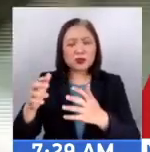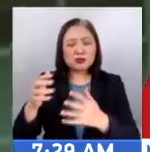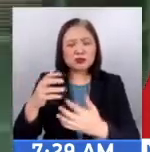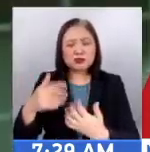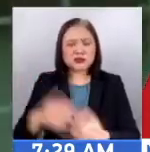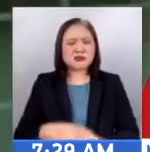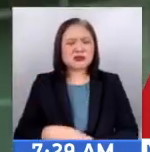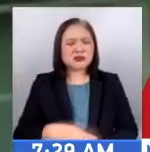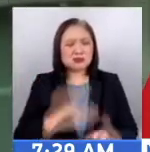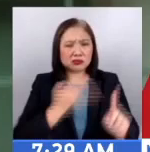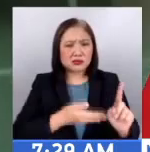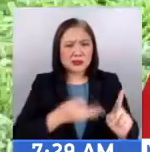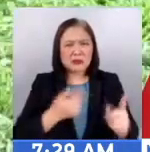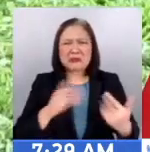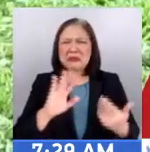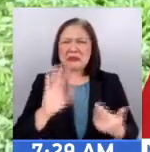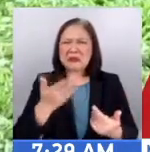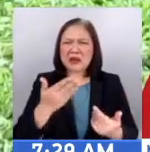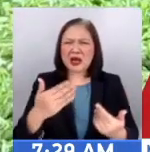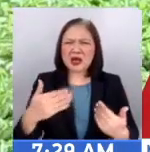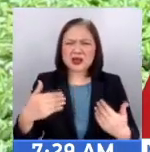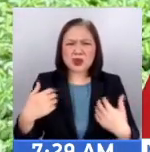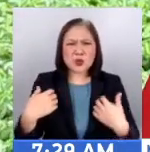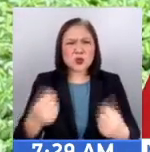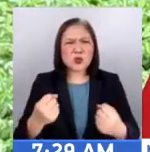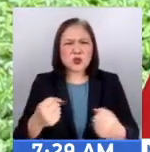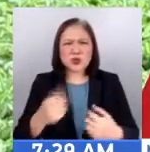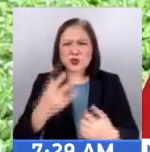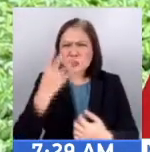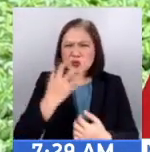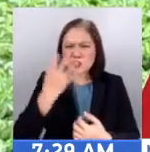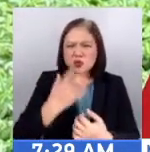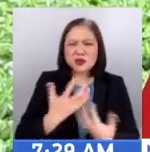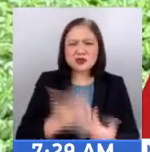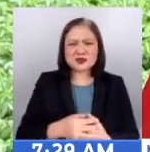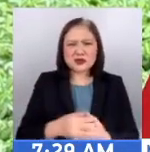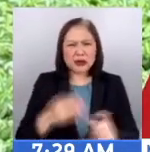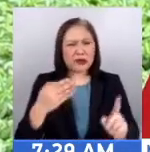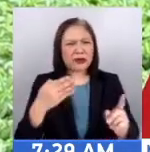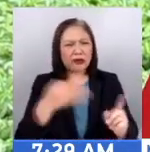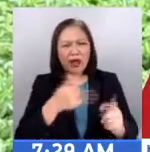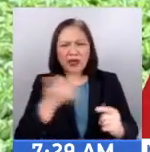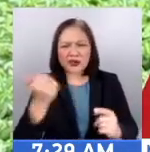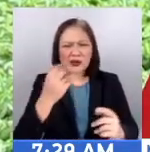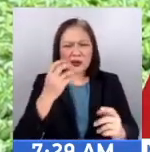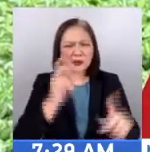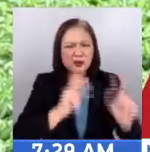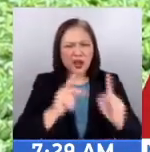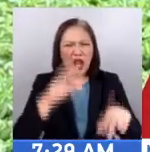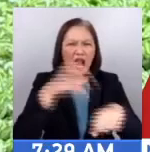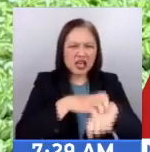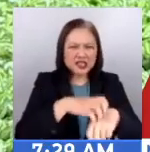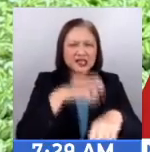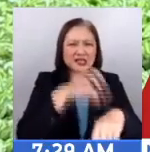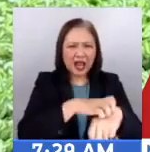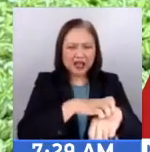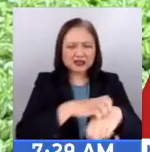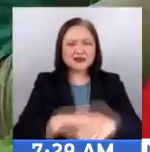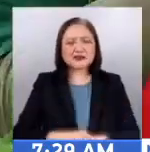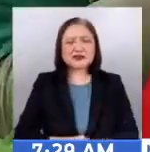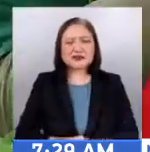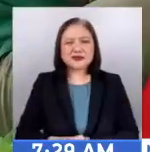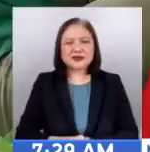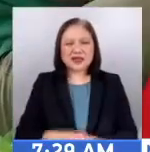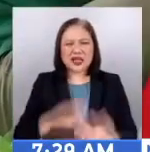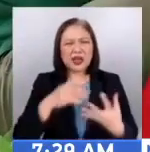Yung parang kahit ano po sa ibang tao, parang nagat siya, ganyan. Ganon din po sa